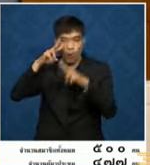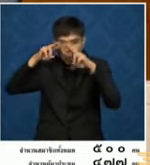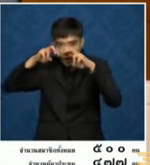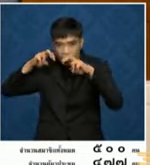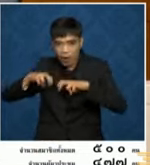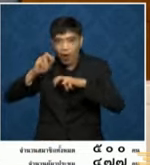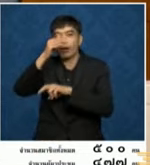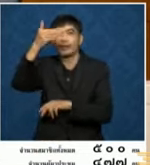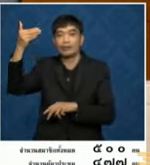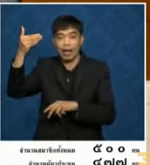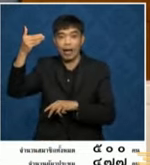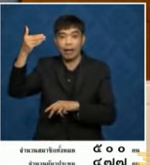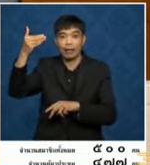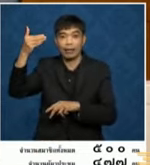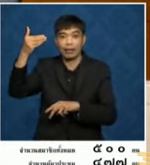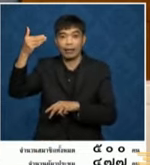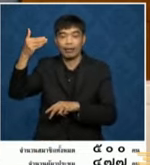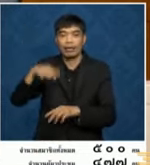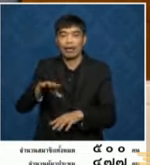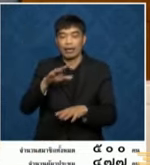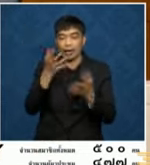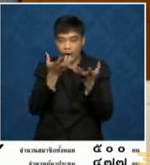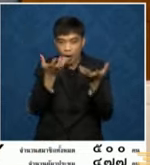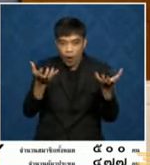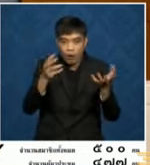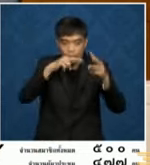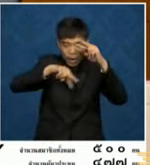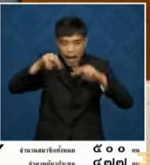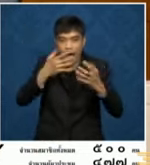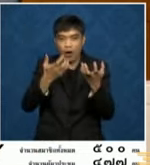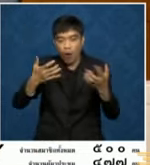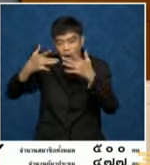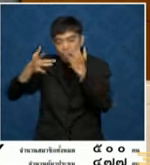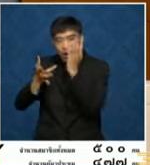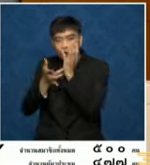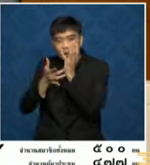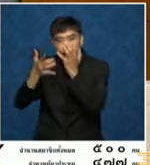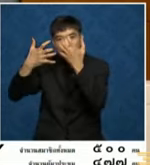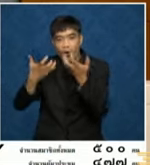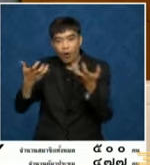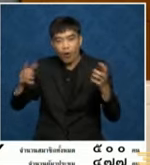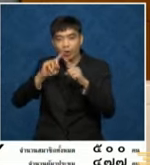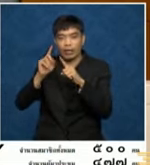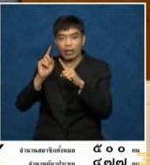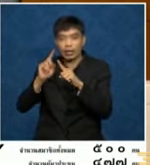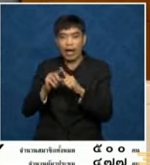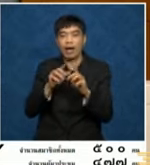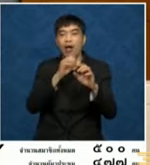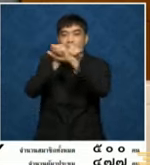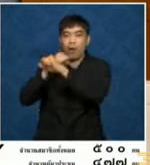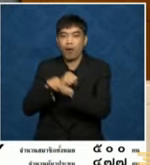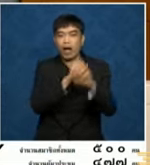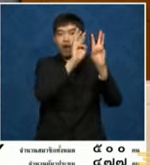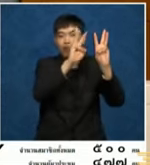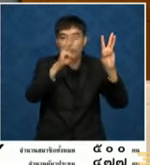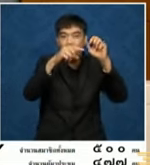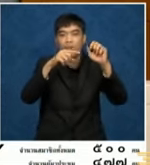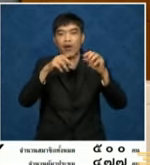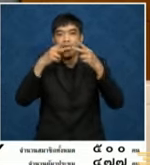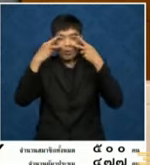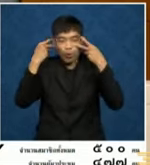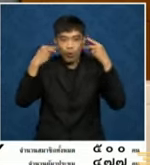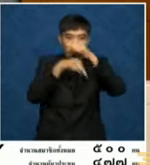เรื่องของโครงการจัดหาระบบเตือนภัยคุกคามไซเบอร์นะครับก็มีความเป็นห่วงในเรื่องของความซ้ำซ้อนกับหน่วยงานอื่นและประโยชน์ที่จะ